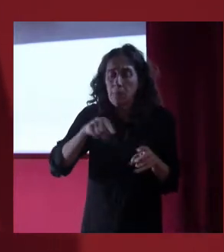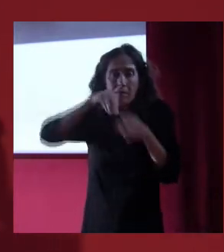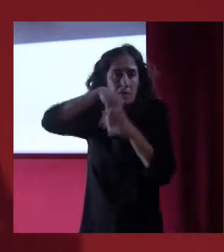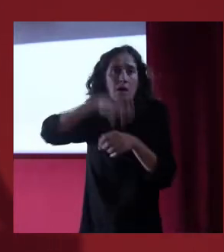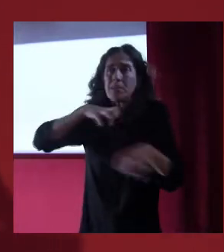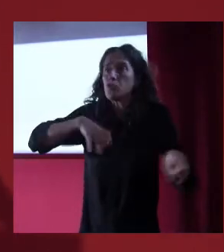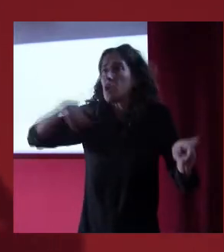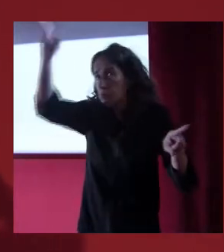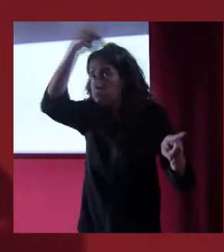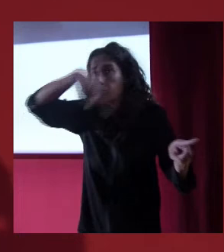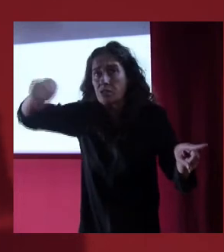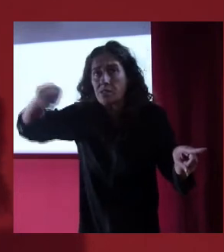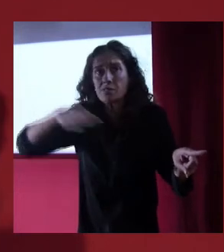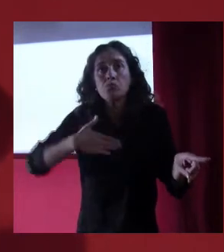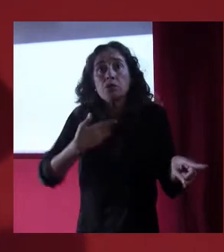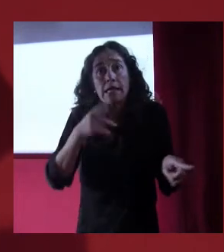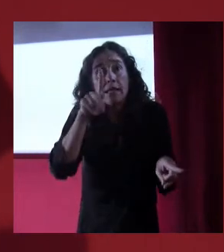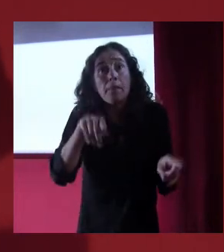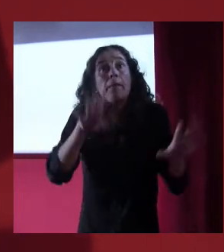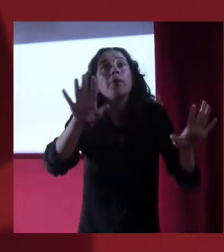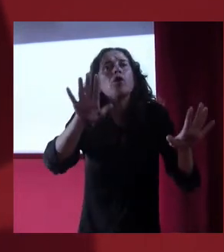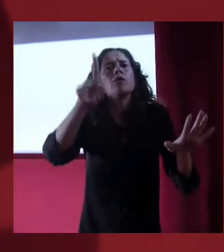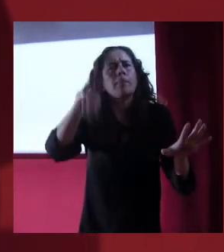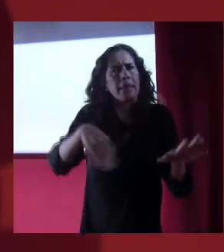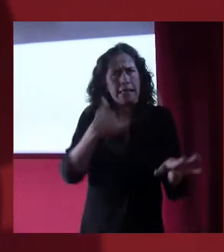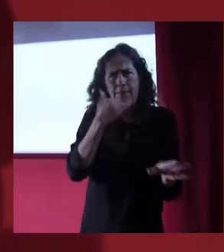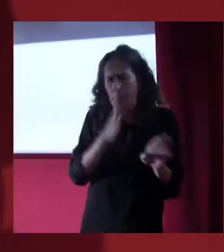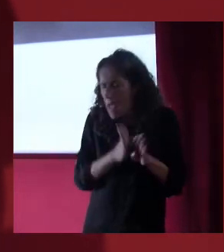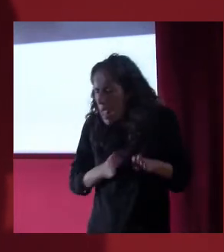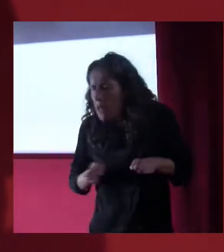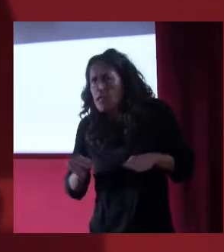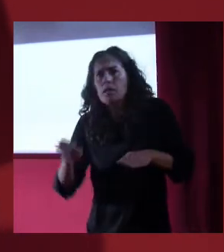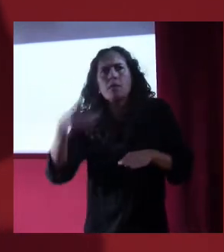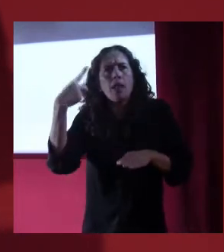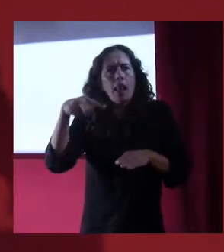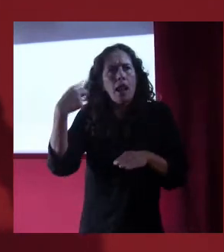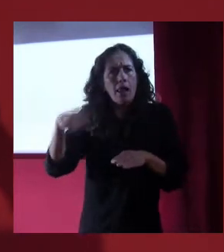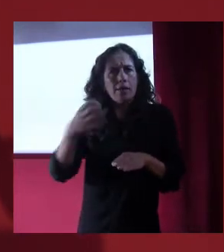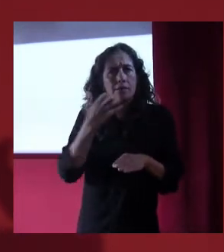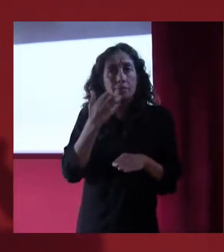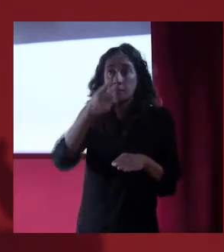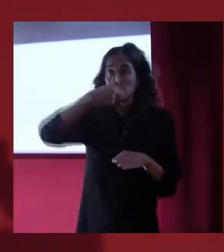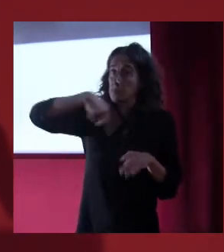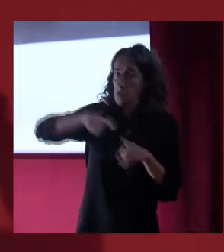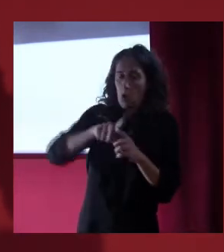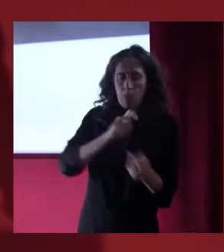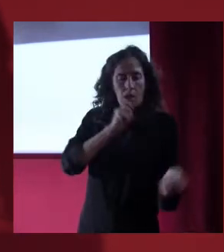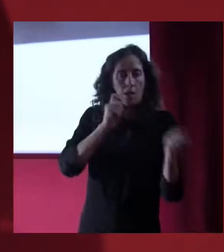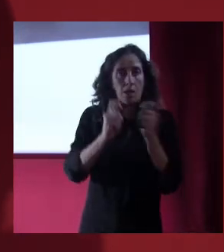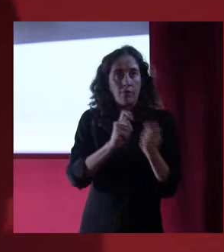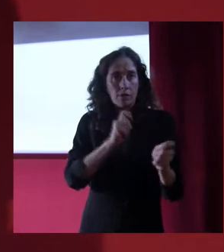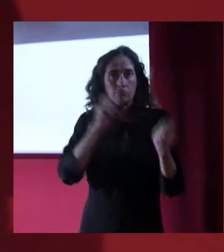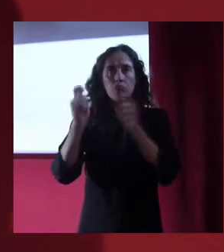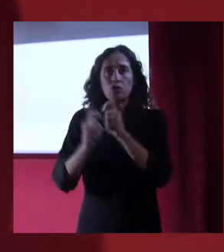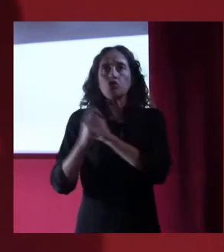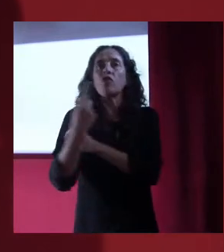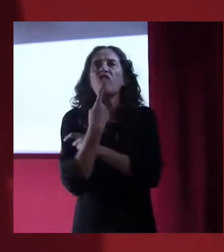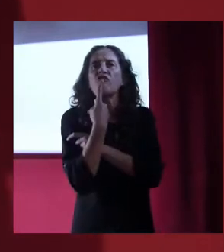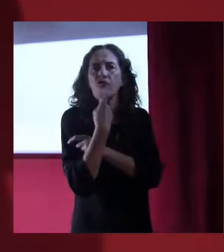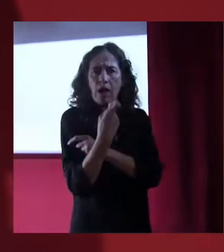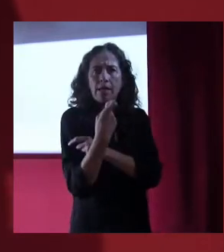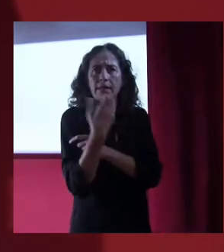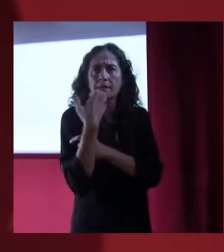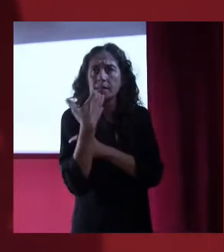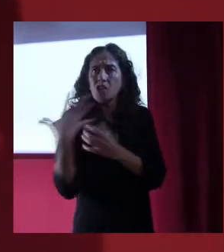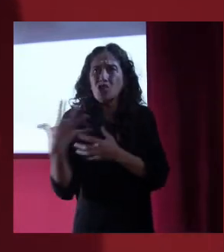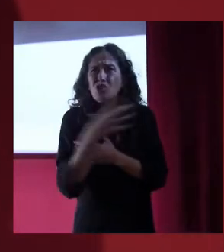que molts de vosaltres també. Però també sabem que hi ha una alternativa si apliquem les transformacions que encara tenim pendents a la ciutat, si ho fem